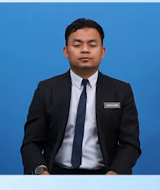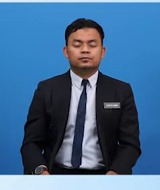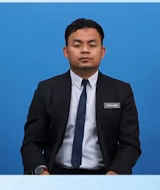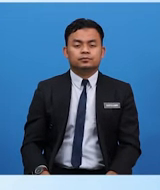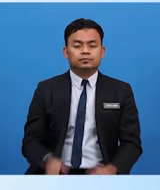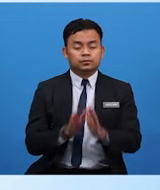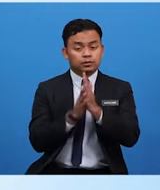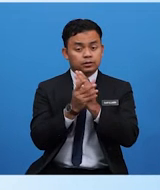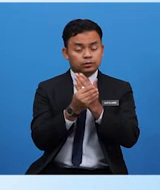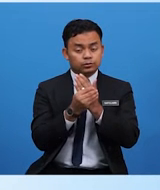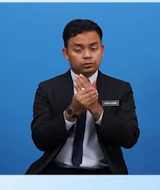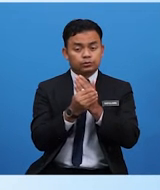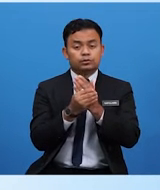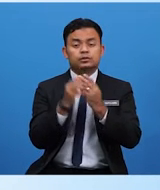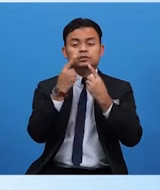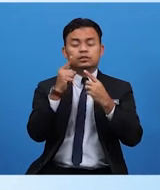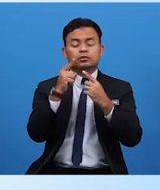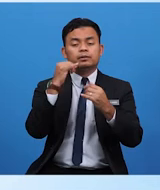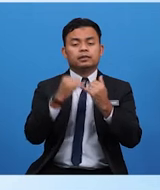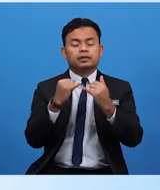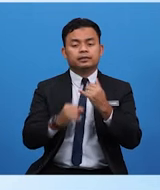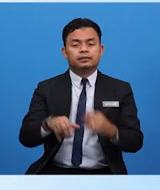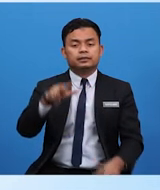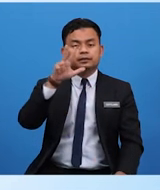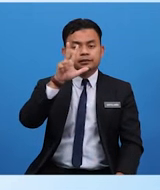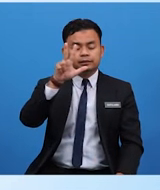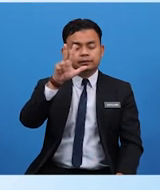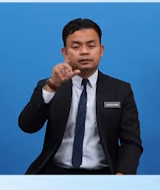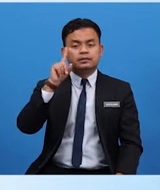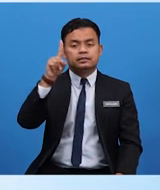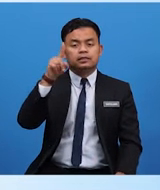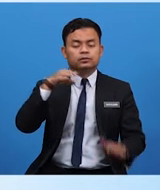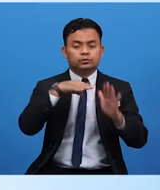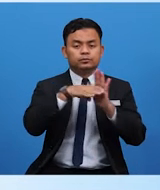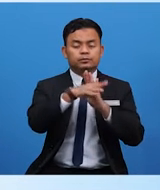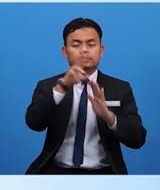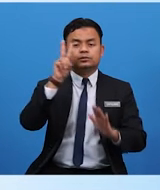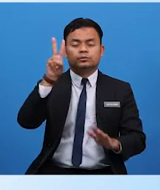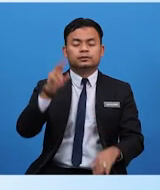Pulau itu ucapan akhirnya inilah 3 1/2